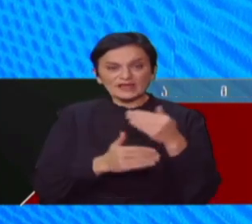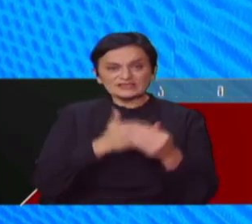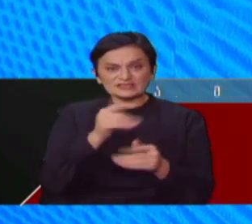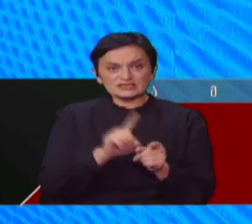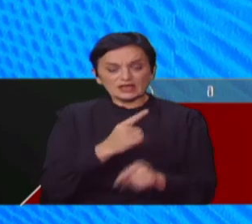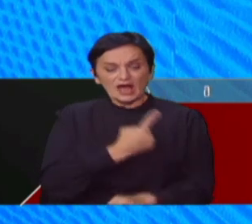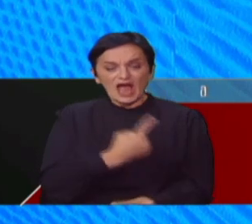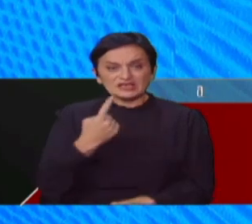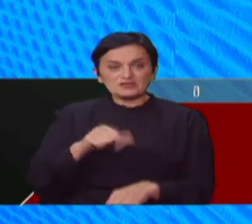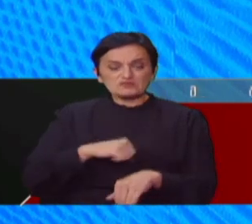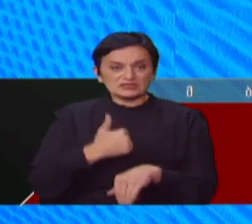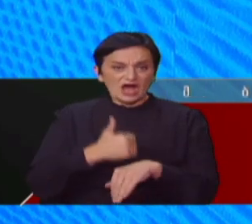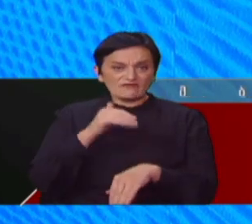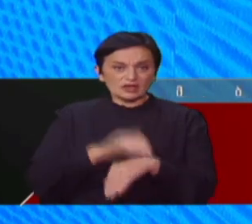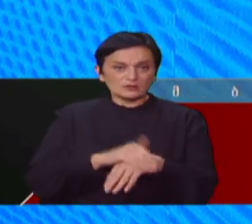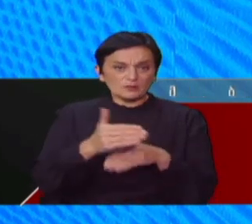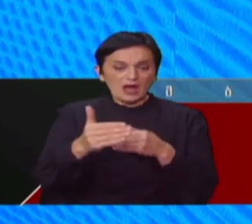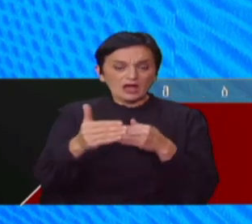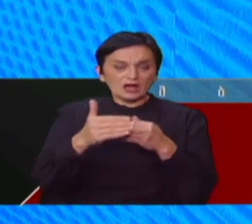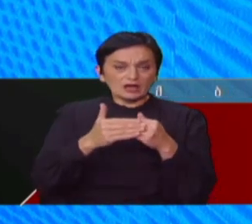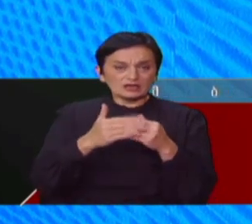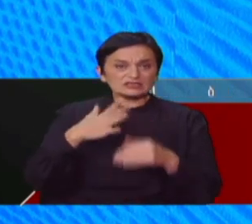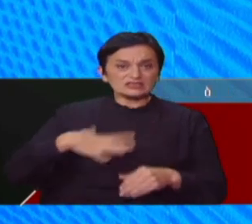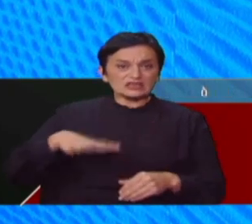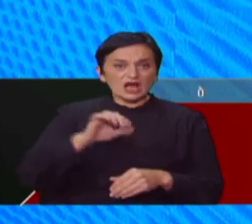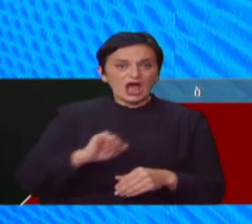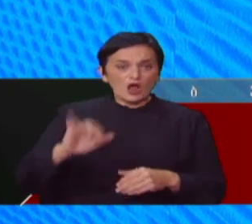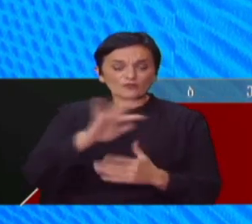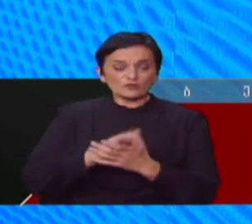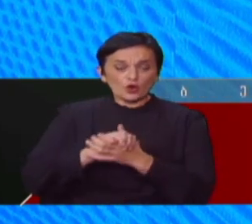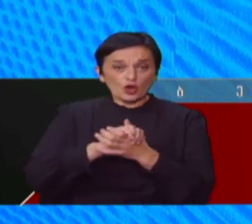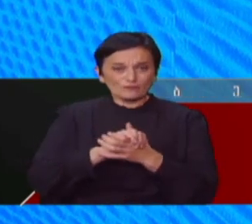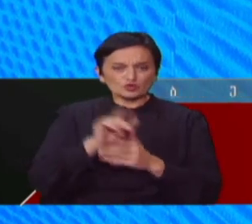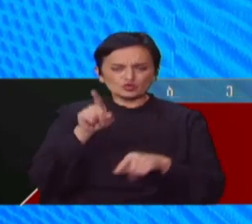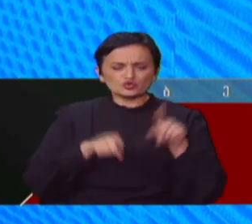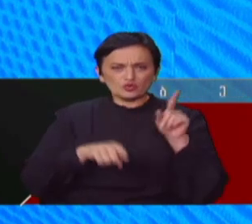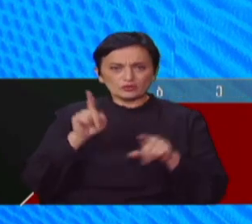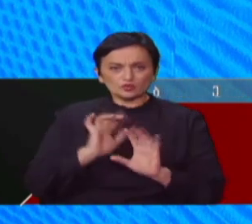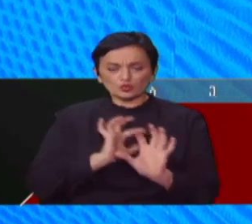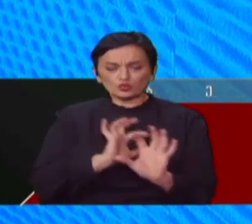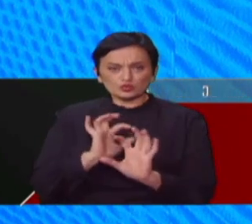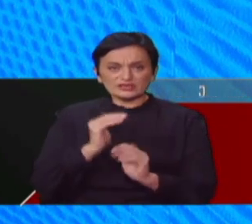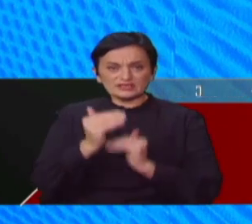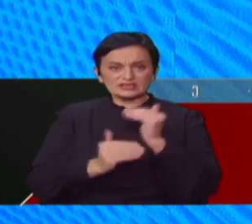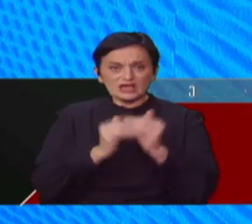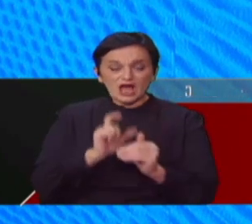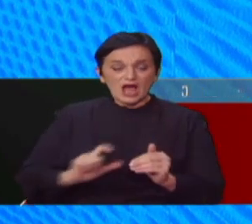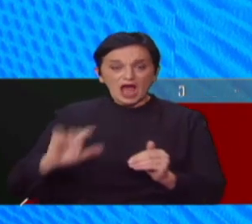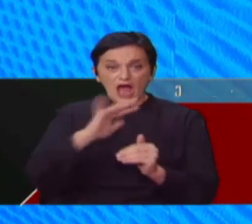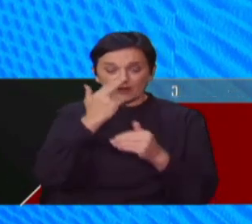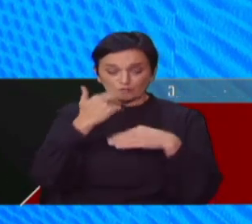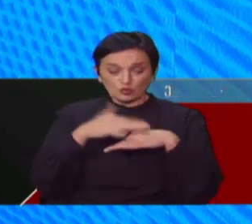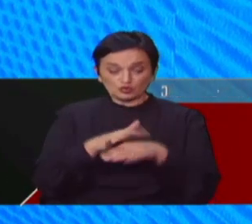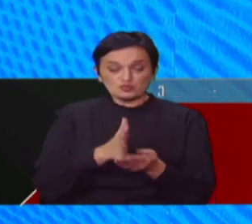არის ერთ-ერთი მთავარი ფაქტორი, რაც აახლოებს საქართველოს ევროკავშირთან და ზოგადად უზრუნველყოფს მის წინსვლას ევროინტეგრაციის